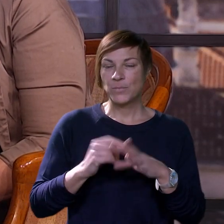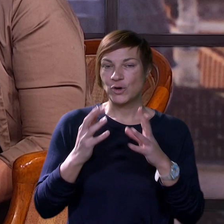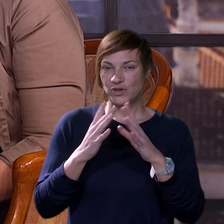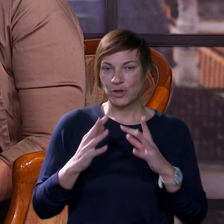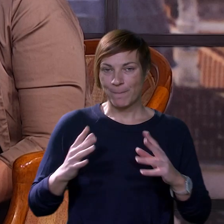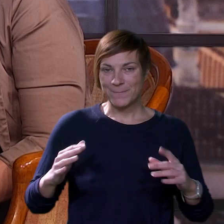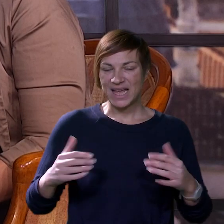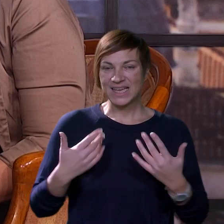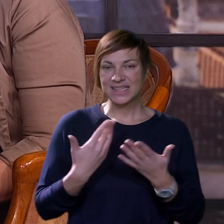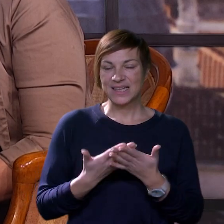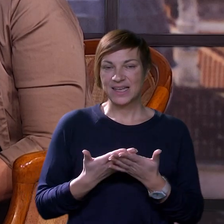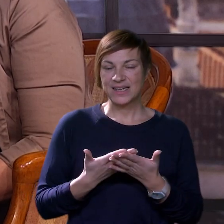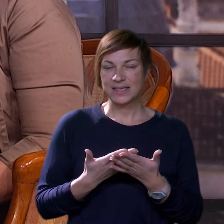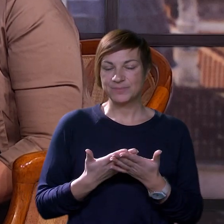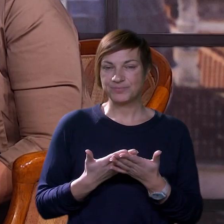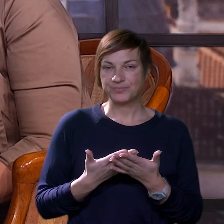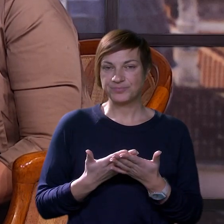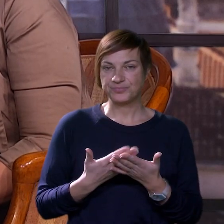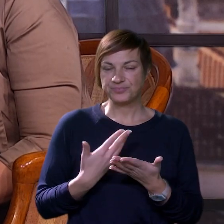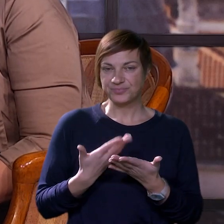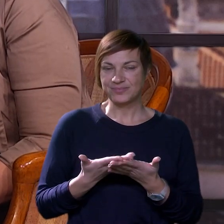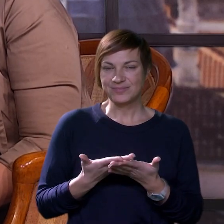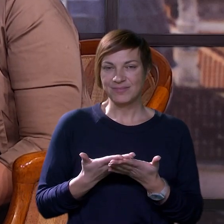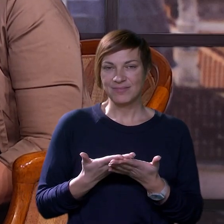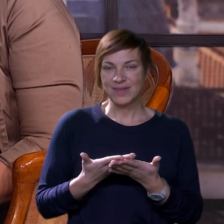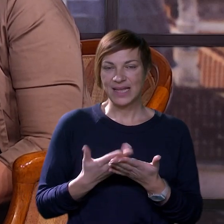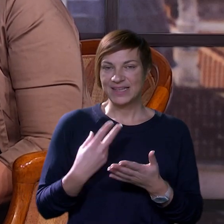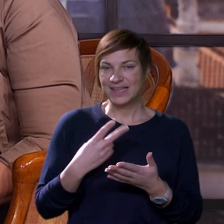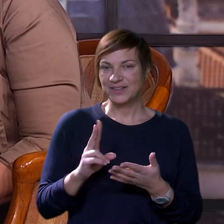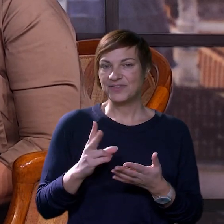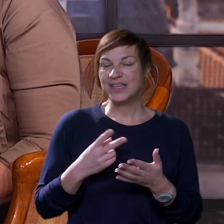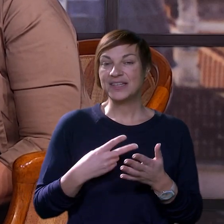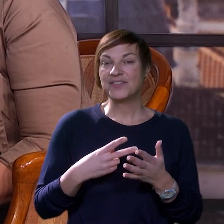ovih blagdana, a inače da i ova